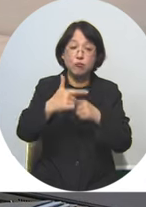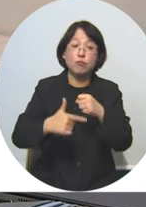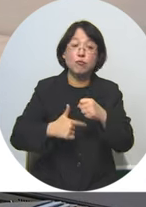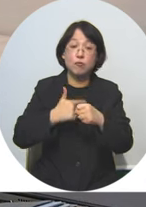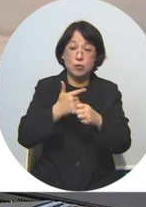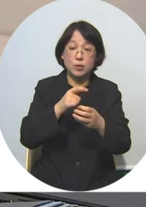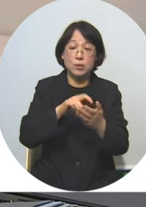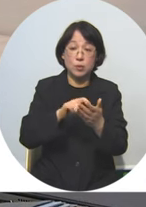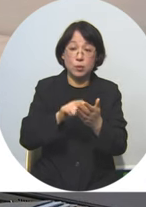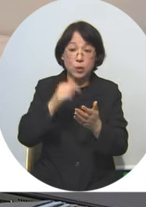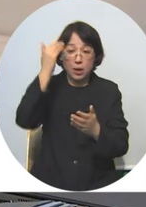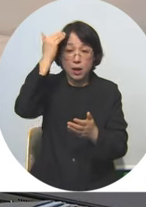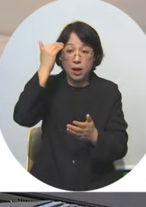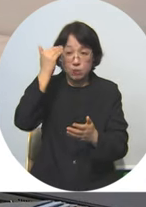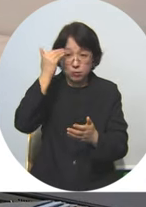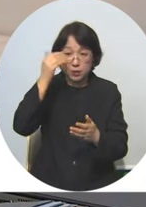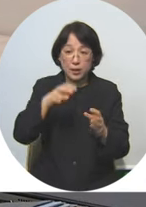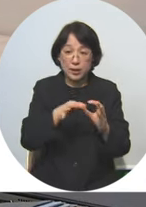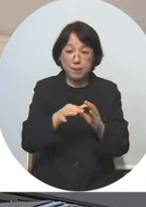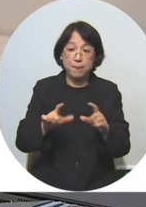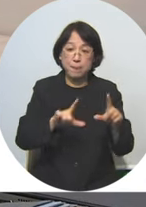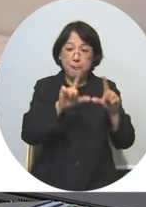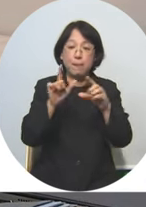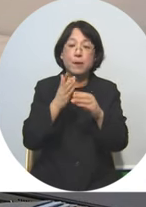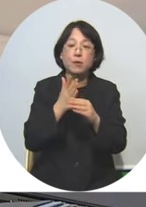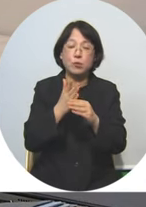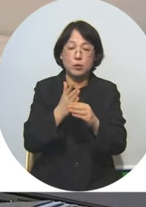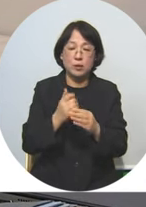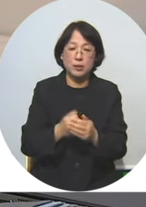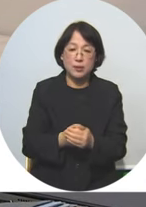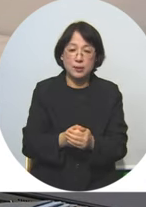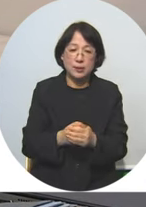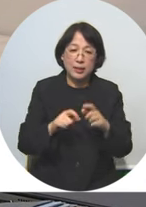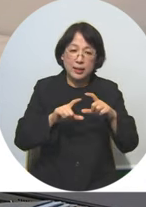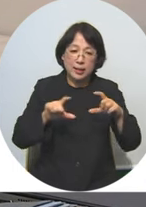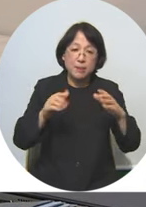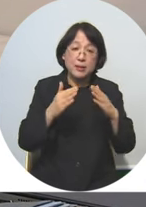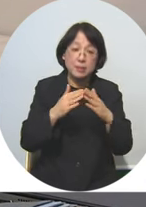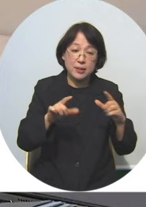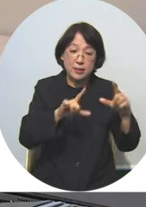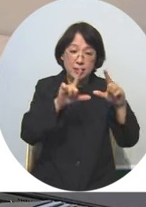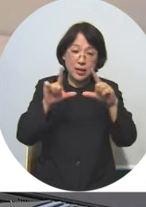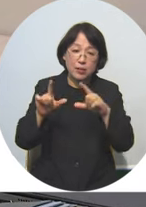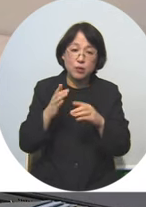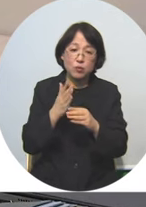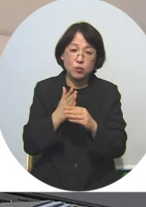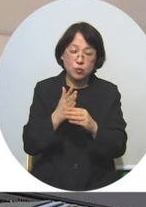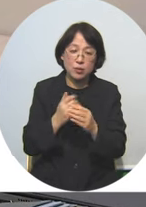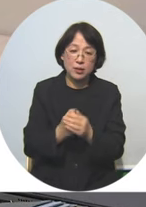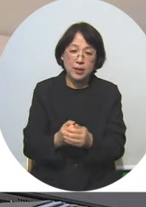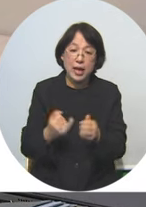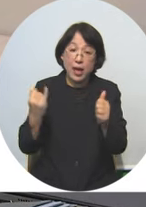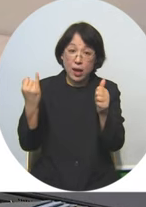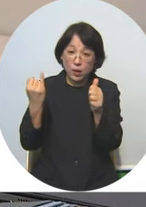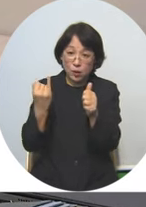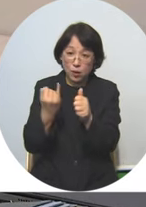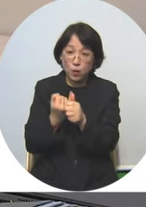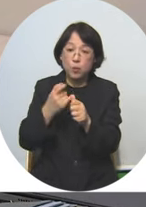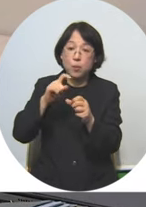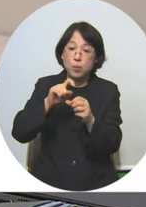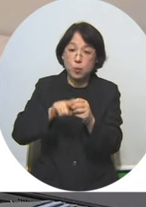정도 한국에서 계속 거주하고 있습니다. 일반 주택에서 살고 있습니다. 그리고 결혼